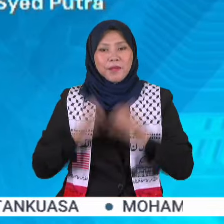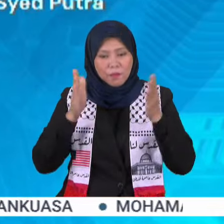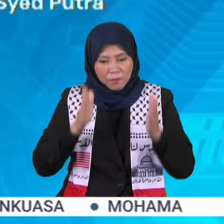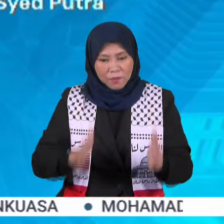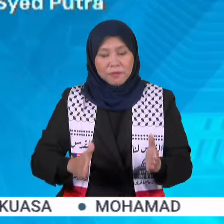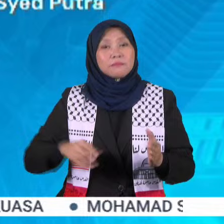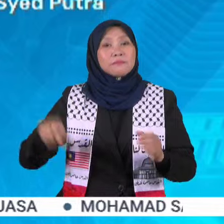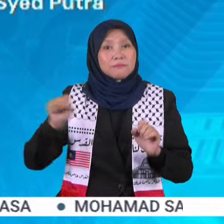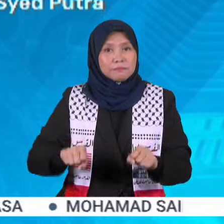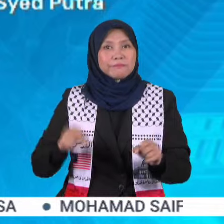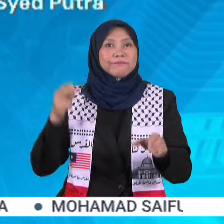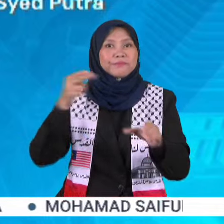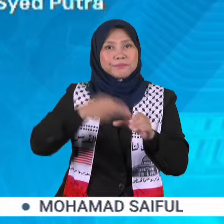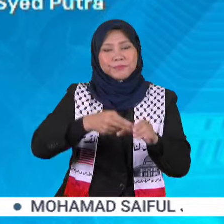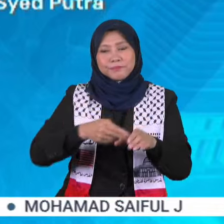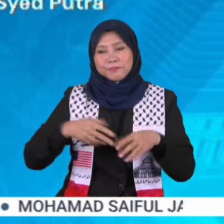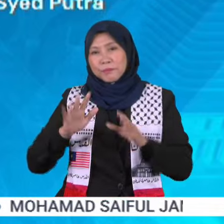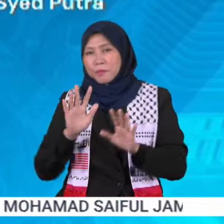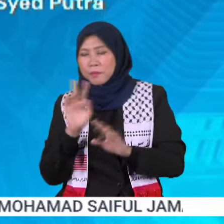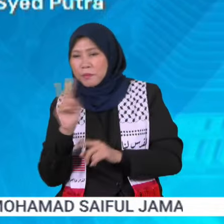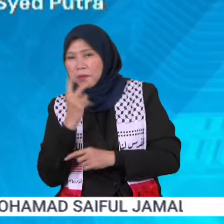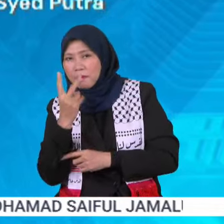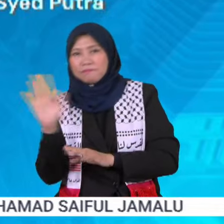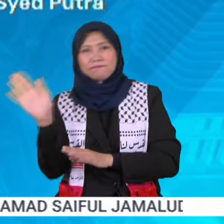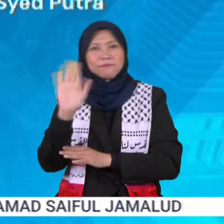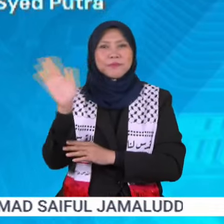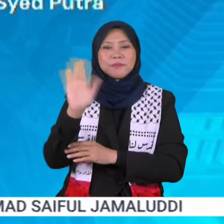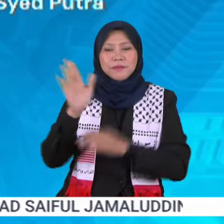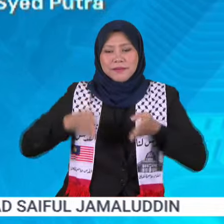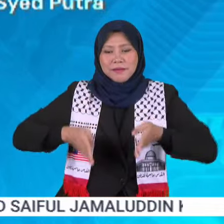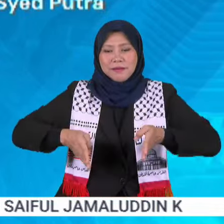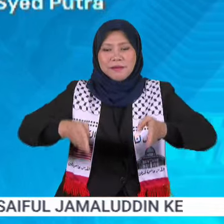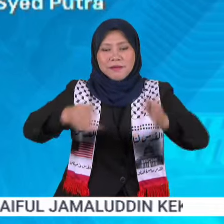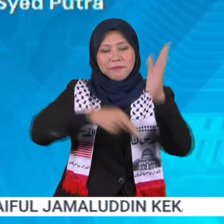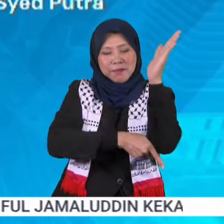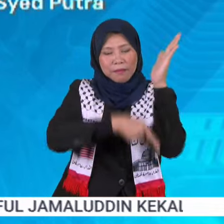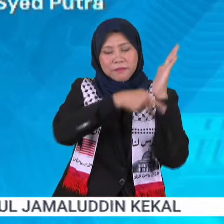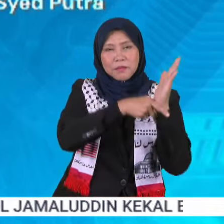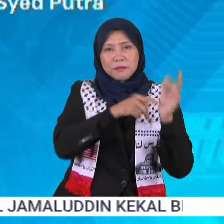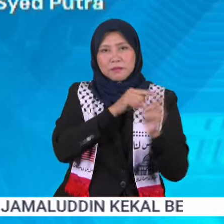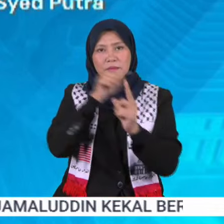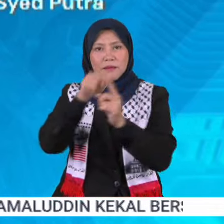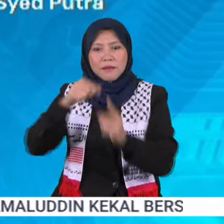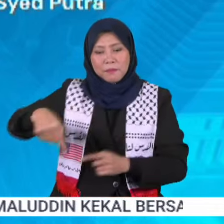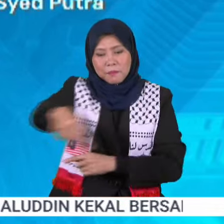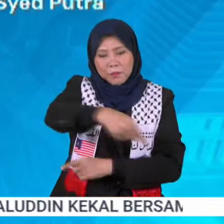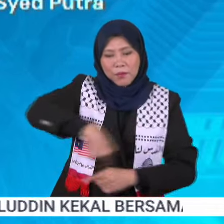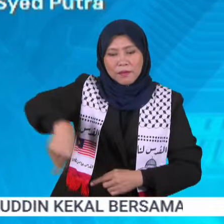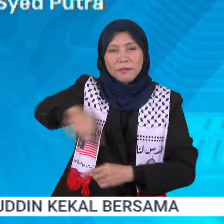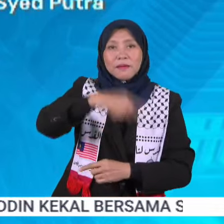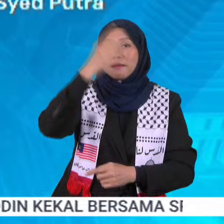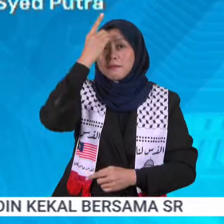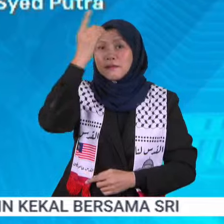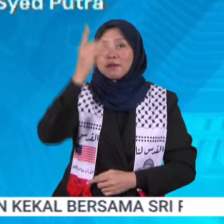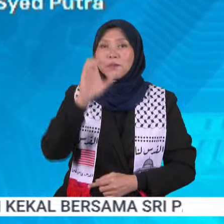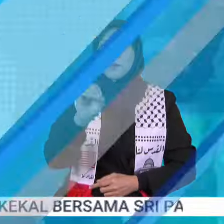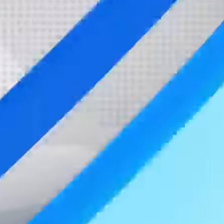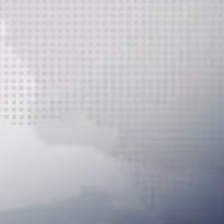ramai boleh menyertai lambaian kasih di sepanjang Jalan Parlimen hingga ke arah Bulatan Dato' On.